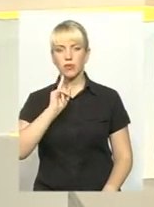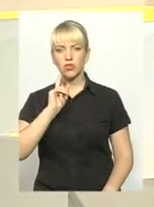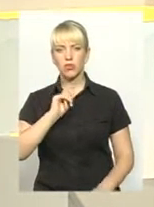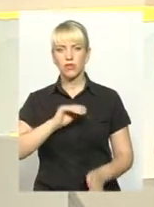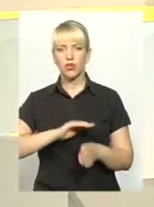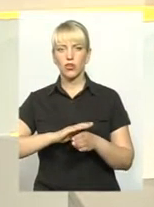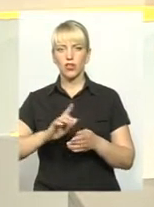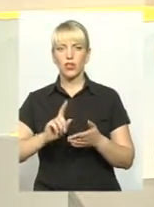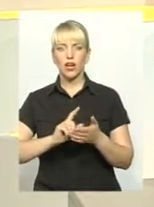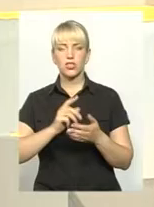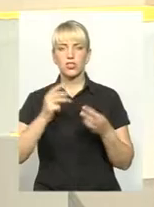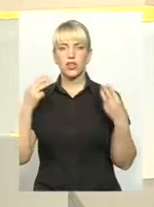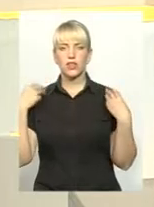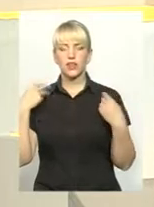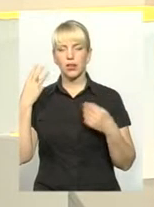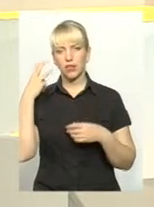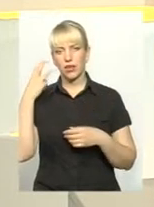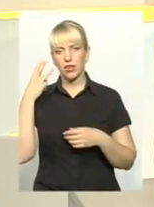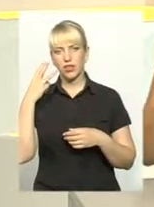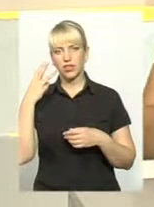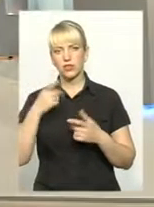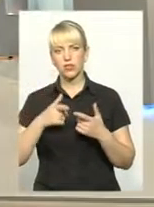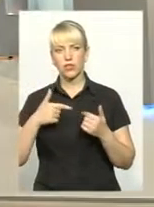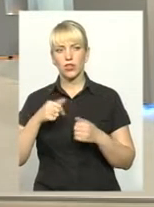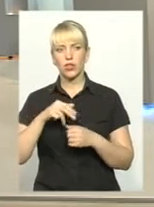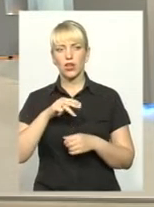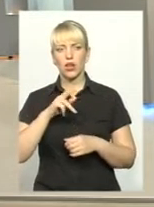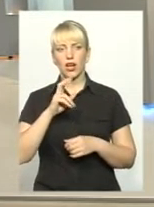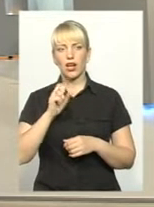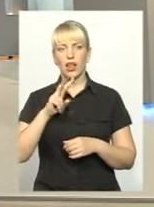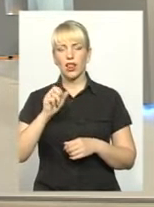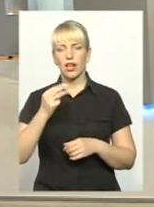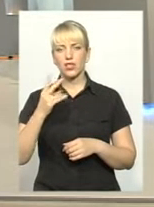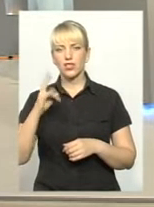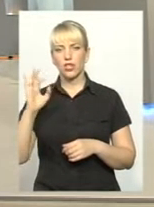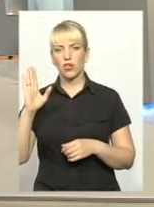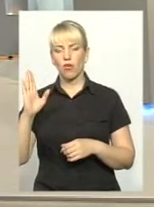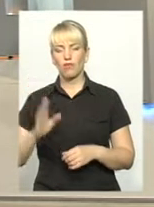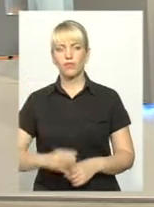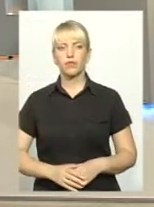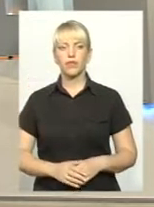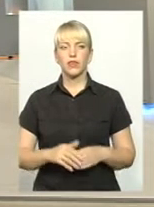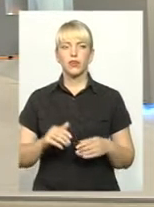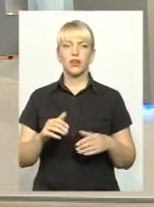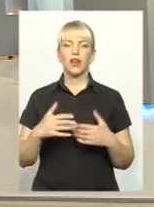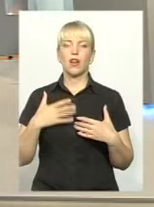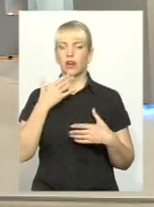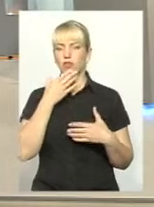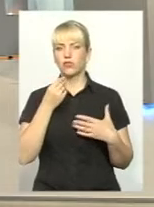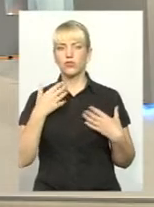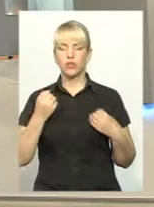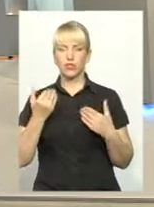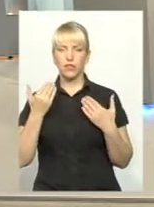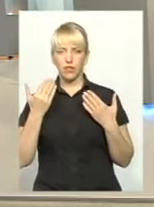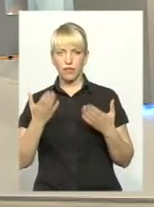обов'язки начальника Хмельницького відділу поліції Володимиром Петровичем Калашником. Доброго здоров'я, шановні гості, вам. До